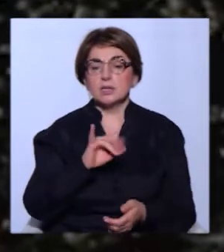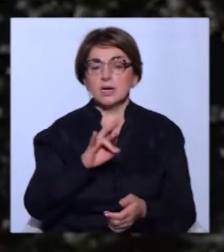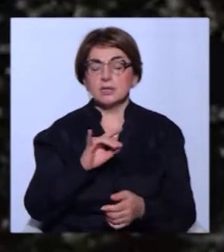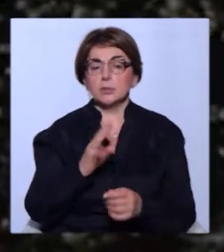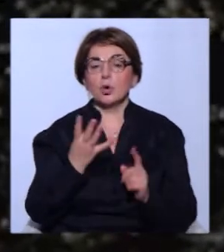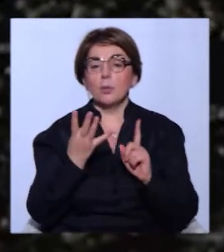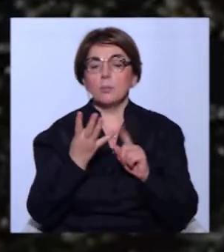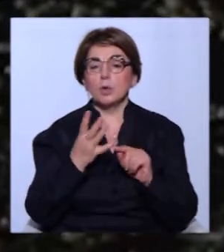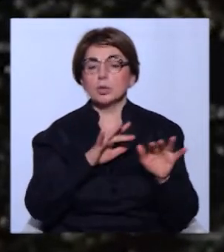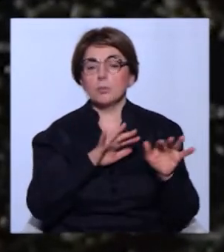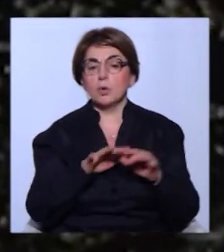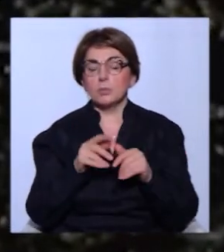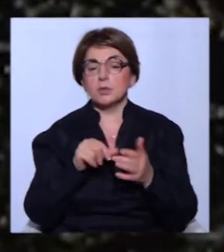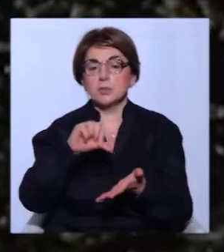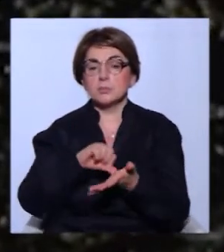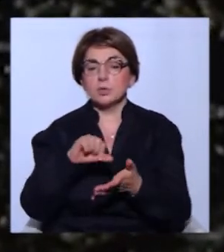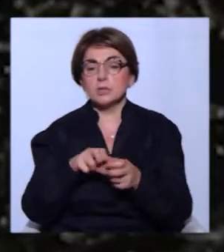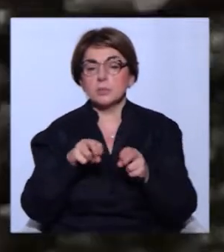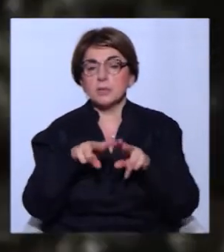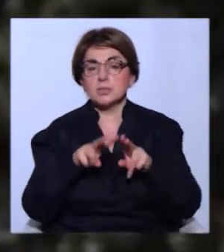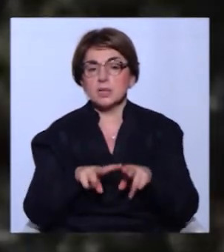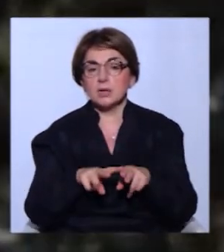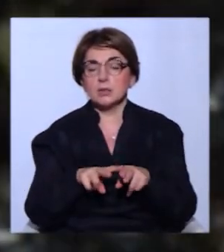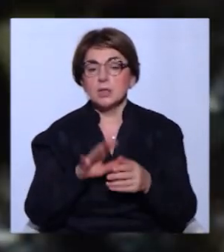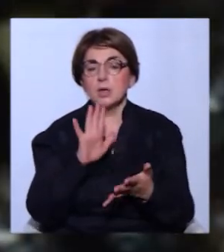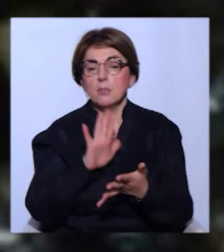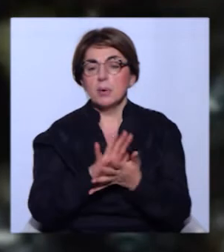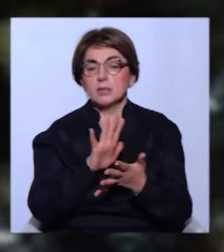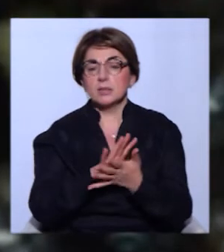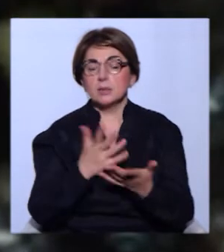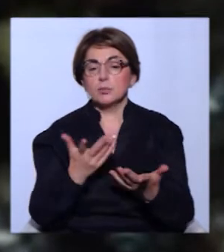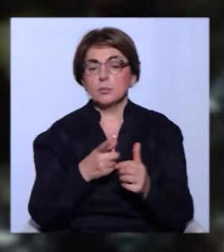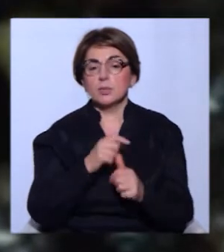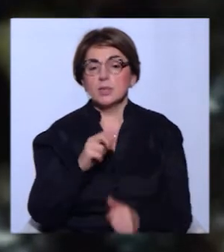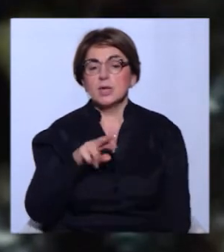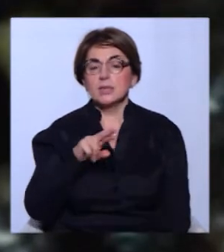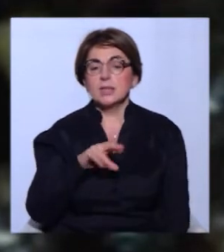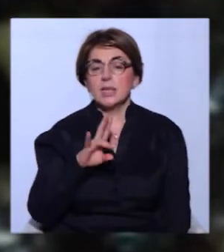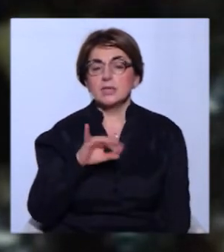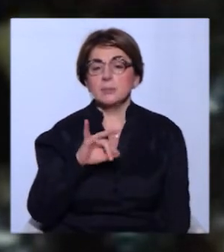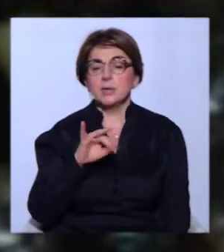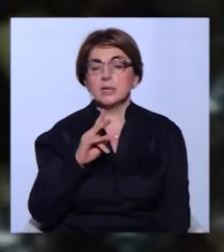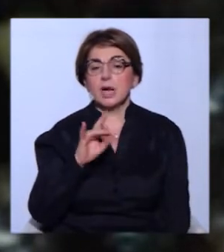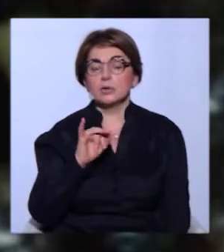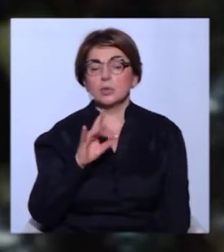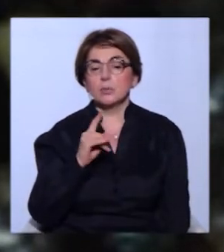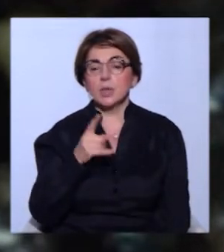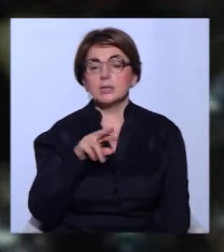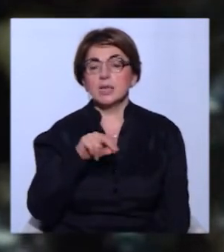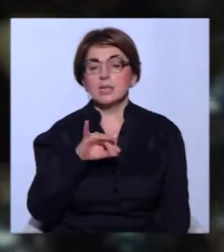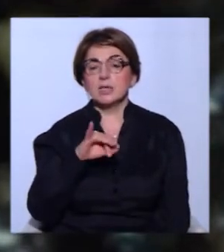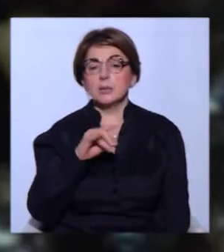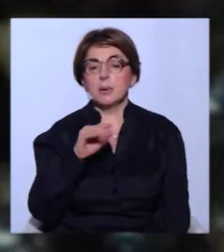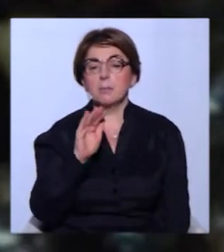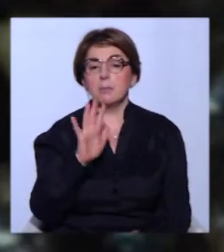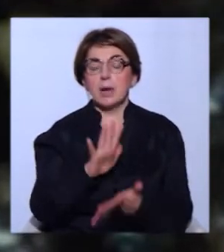ხოლო მეოთხე პროცესში ჩაერთვება სპეციალური ბაქტერიები, რომელსაც ქვია დენიტრიფიკატორები და ეს